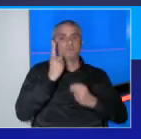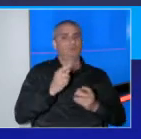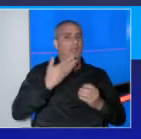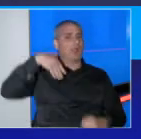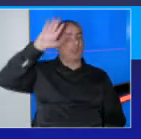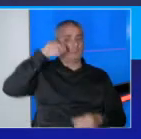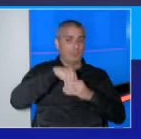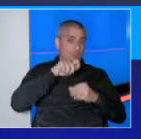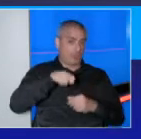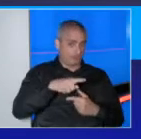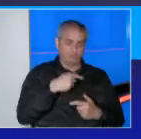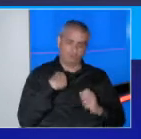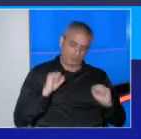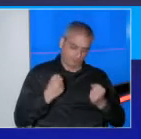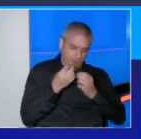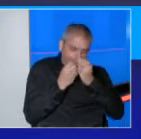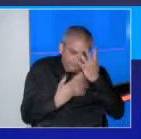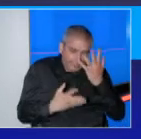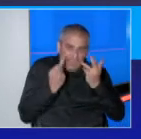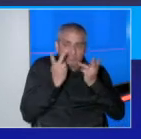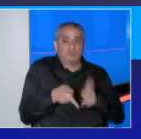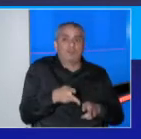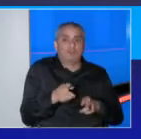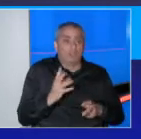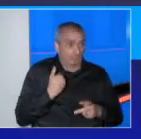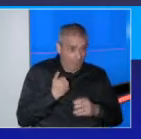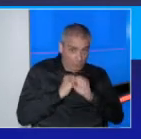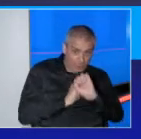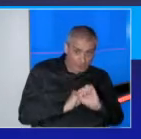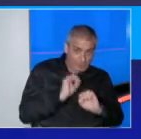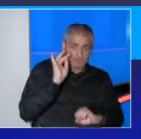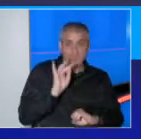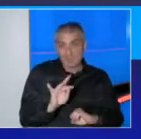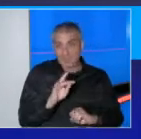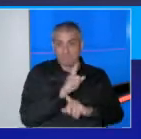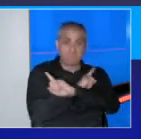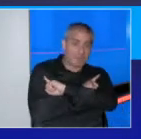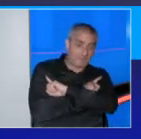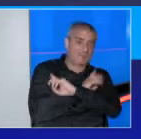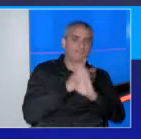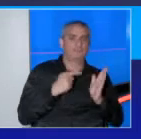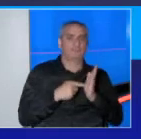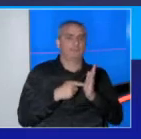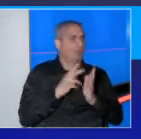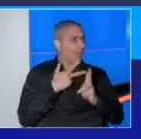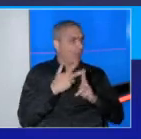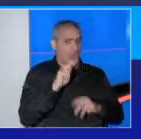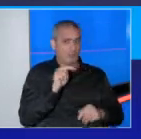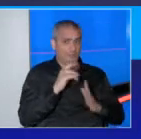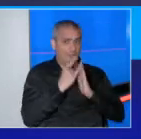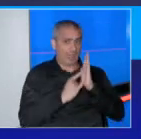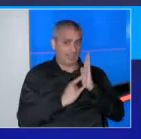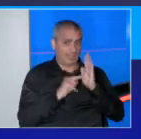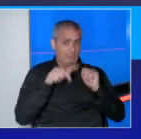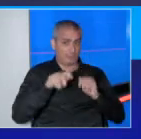להצבעה במליאה, ואנחנו משתדלים לפרט כמה שאפשר, האם אנחנו תומכים, מתנגדים, נמנעים ולמה. זה רק העניינים